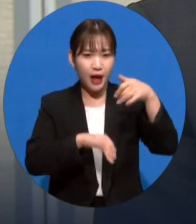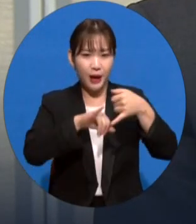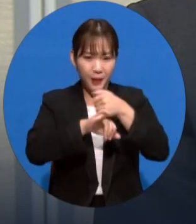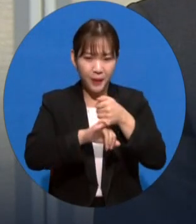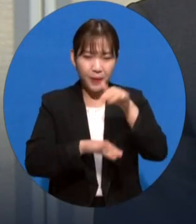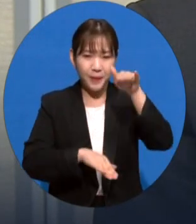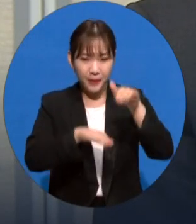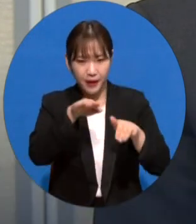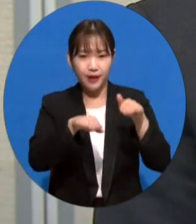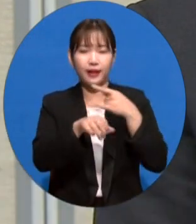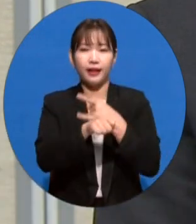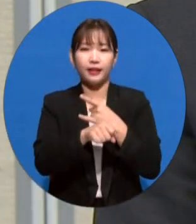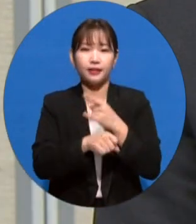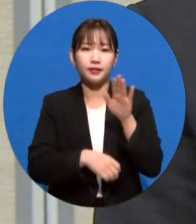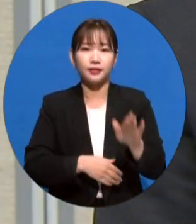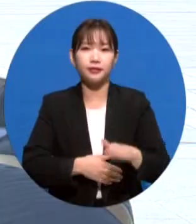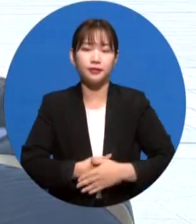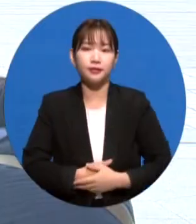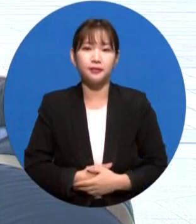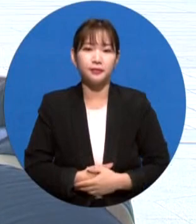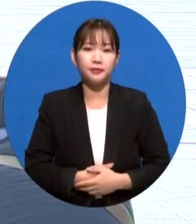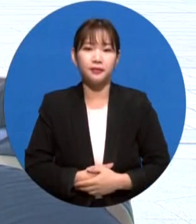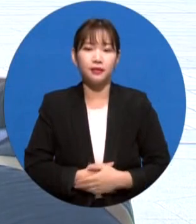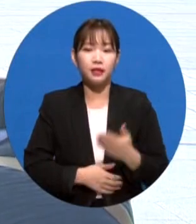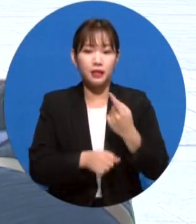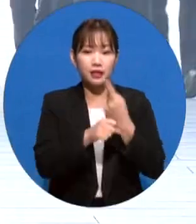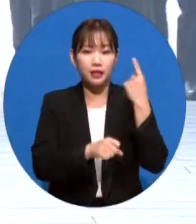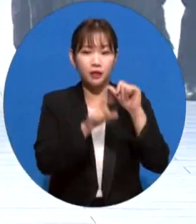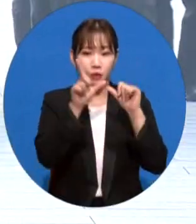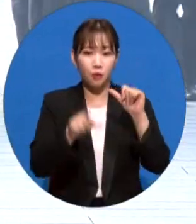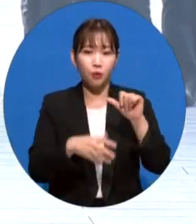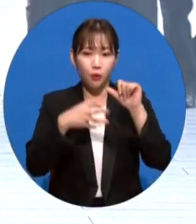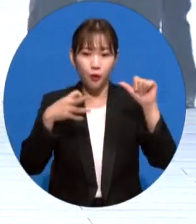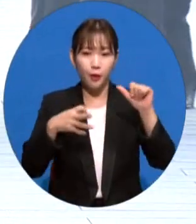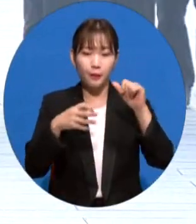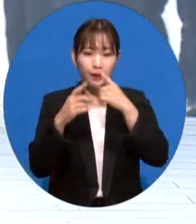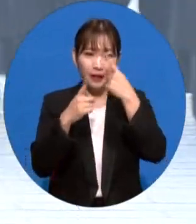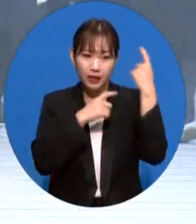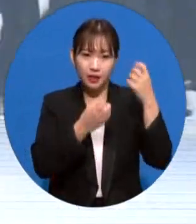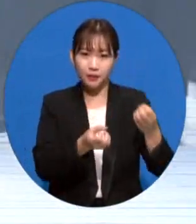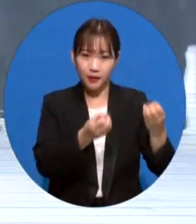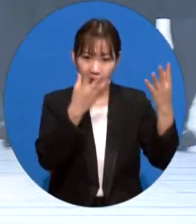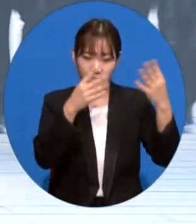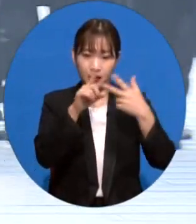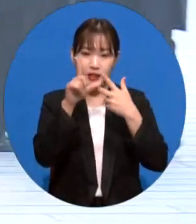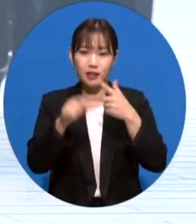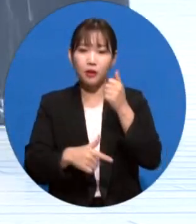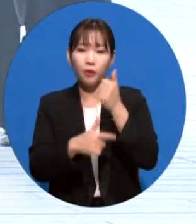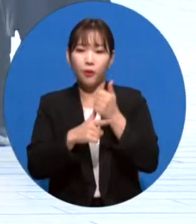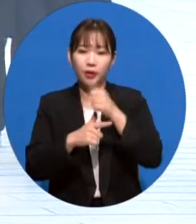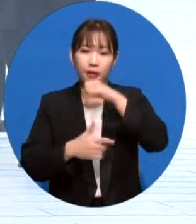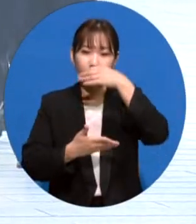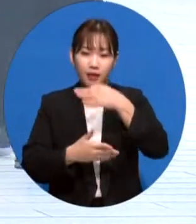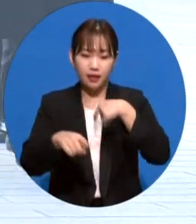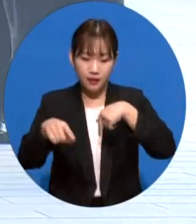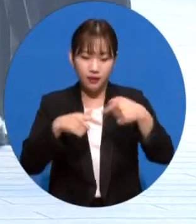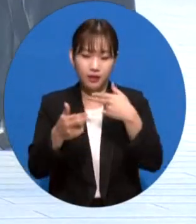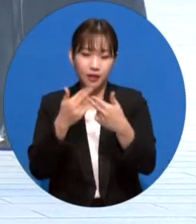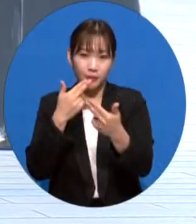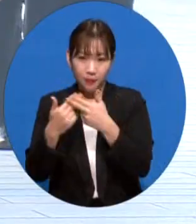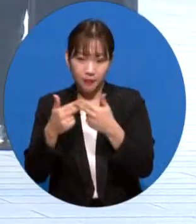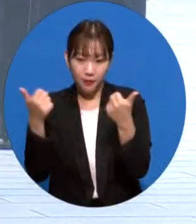반드시 바로 잡겠습니다. 지난해 5월 5.18 기념식과 7월 호남권 예산정책협의에